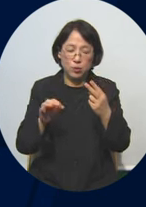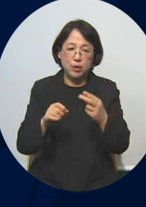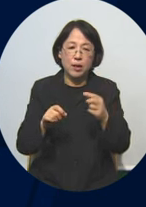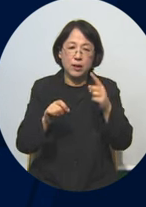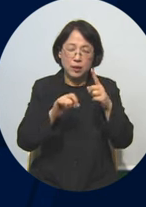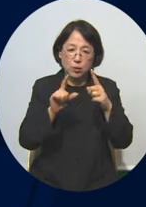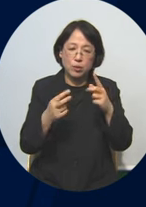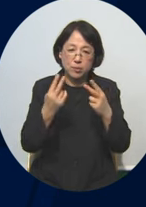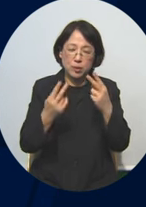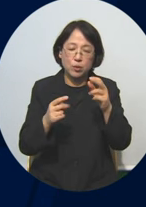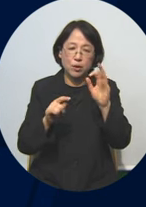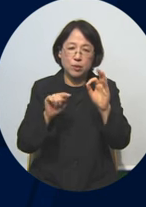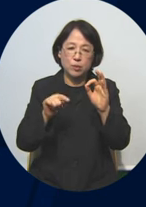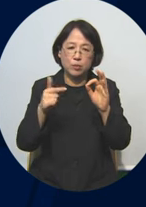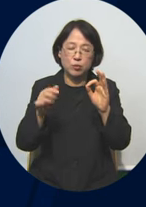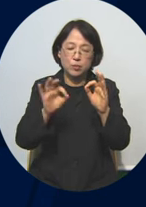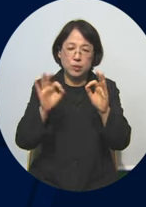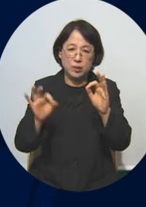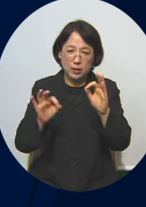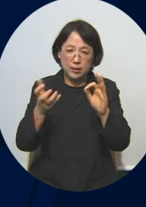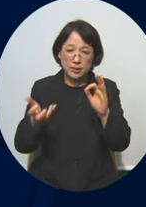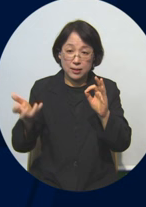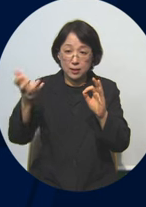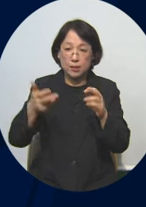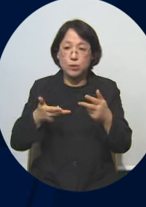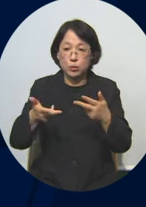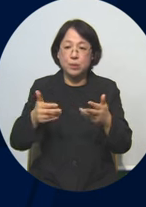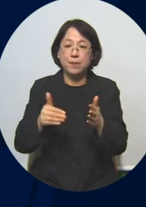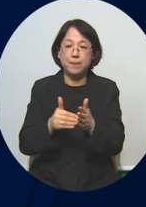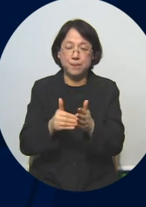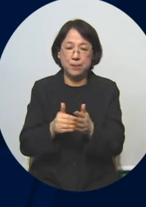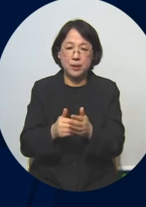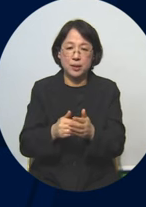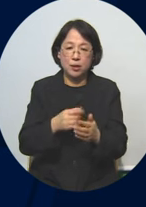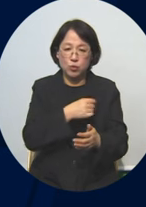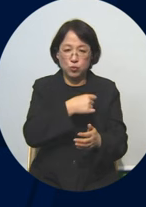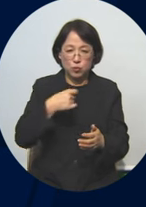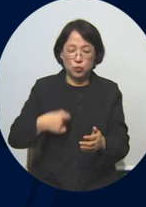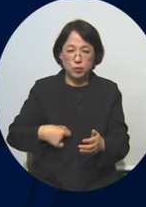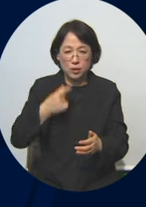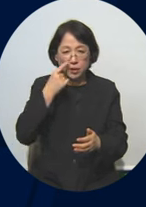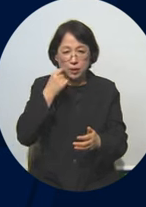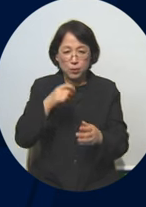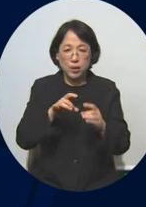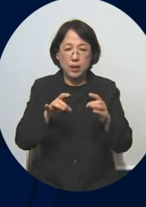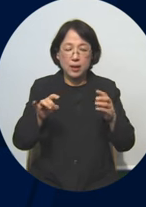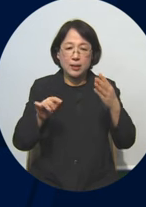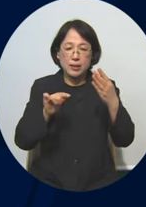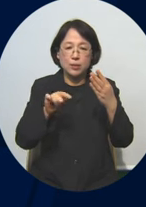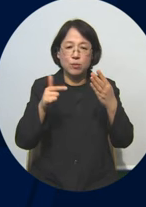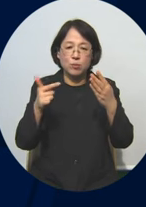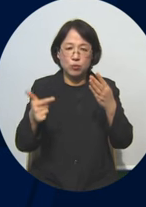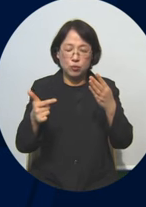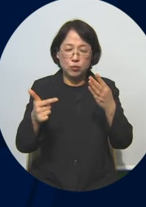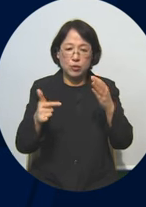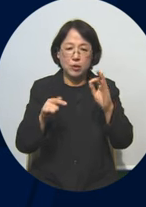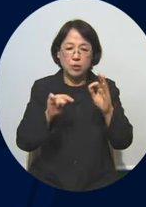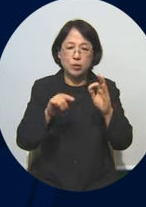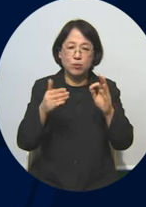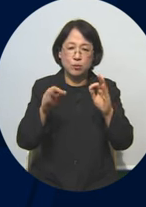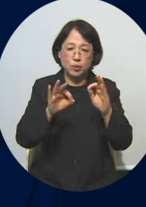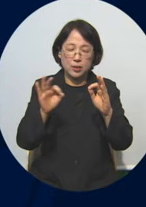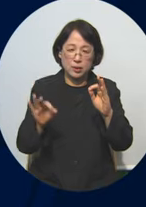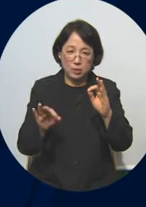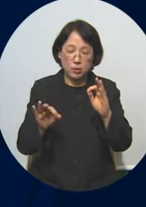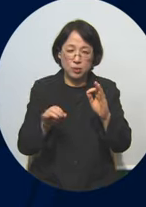전망치보다 0.6%포인트 상향 조정했습니다. 중국과 일본의 경우 각각 4.6%와 0.9%로 지난